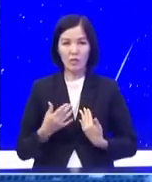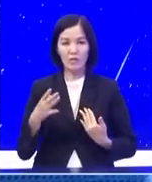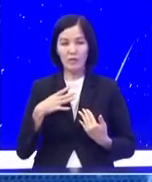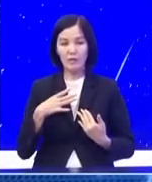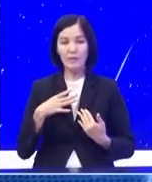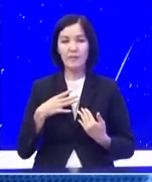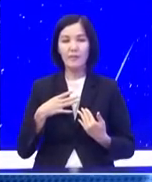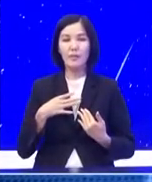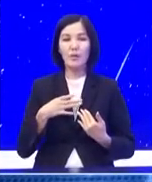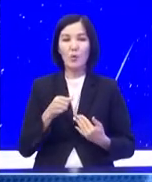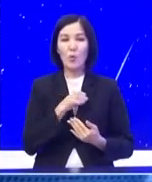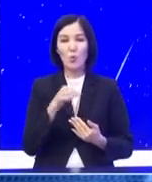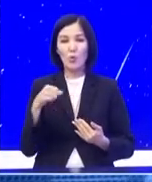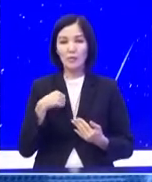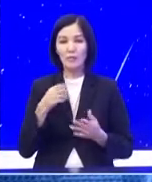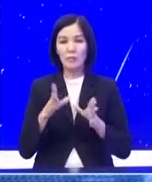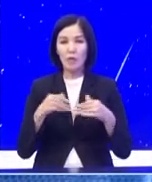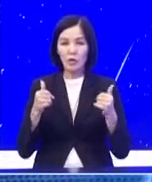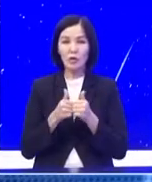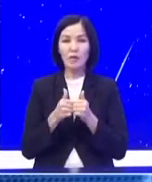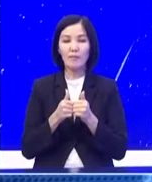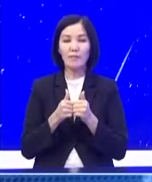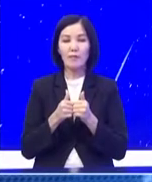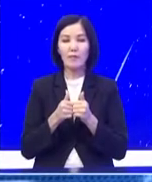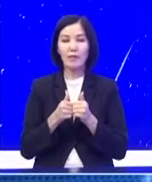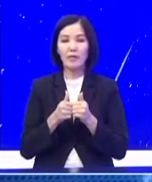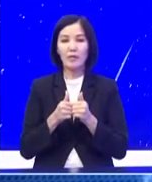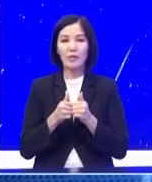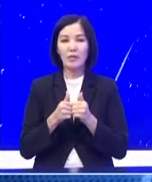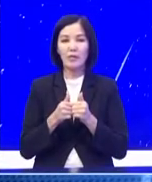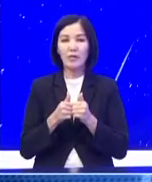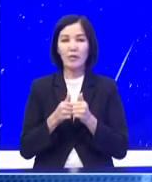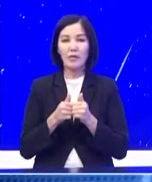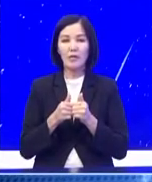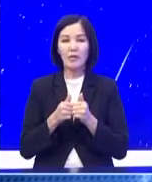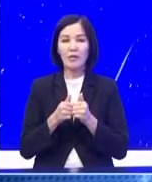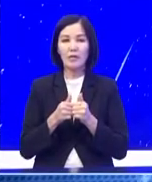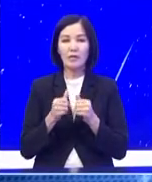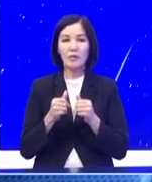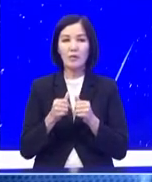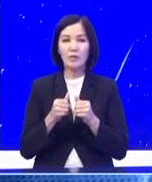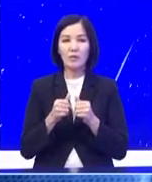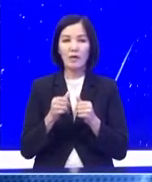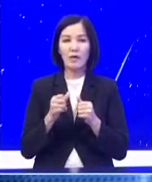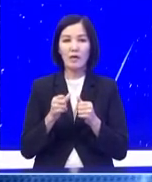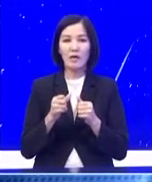бізге. Мен өз басымнан, өз жанұямның атынан бүксерге семьясына